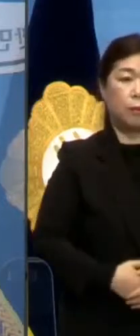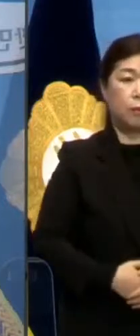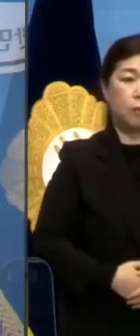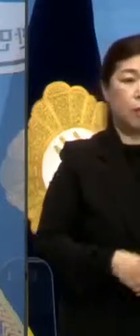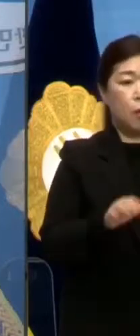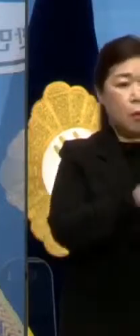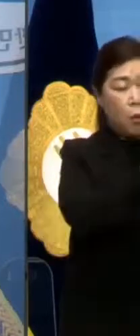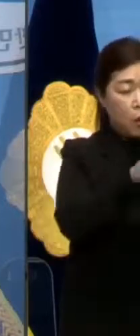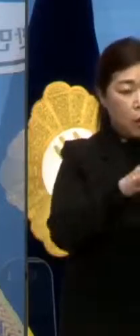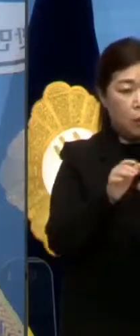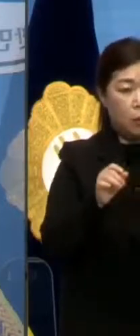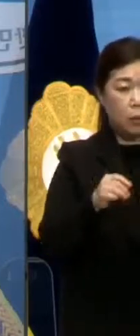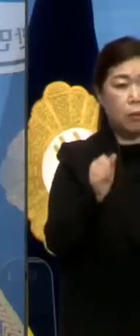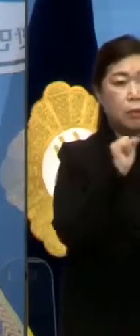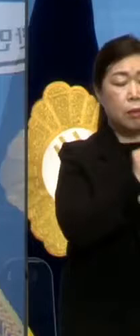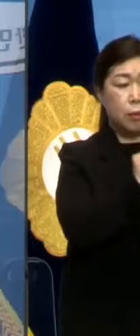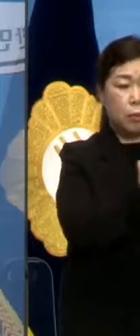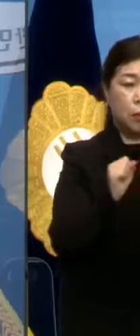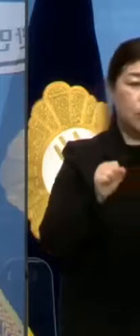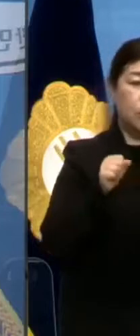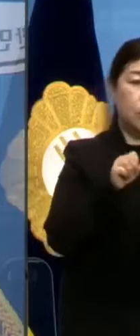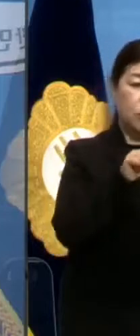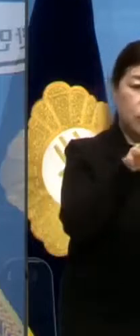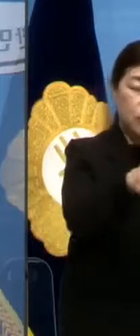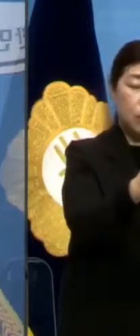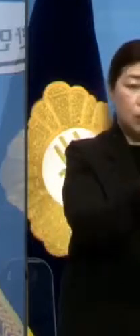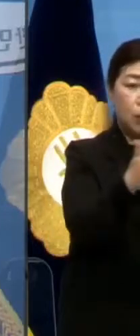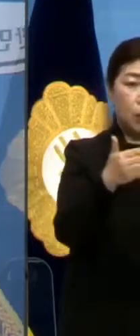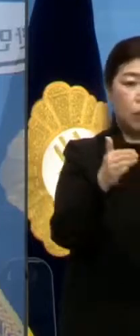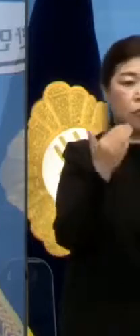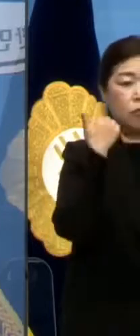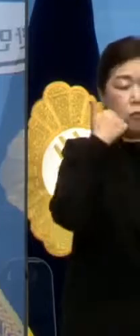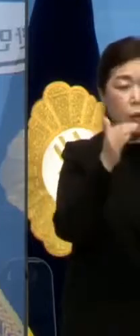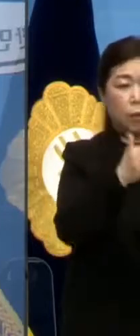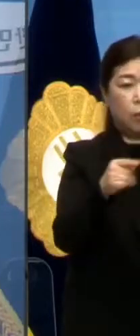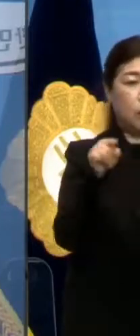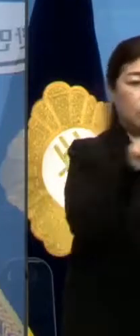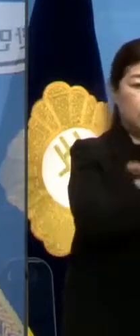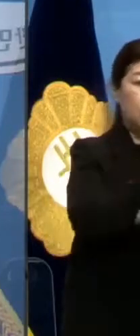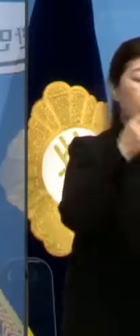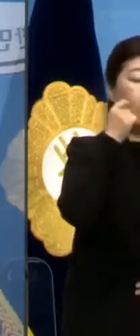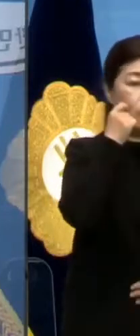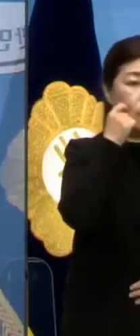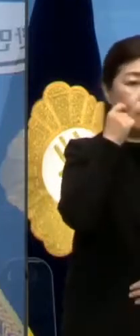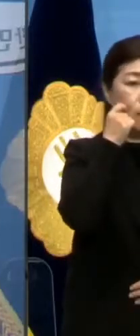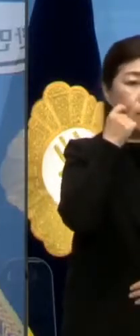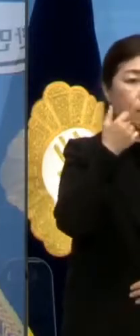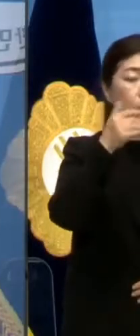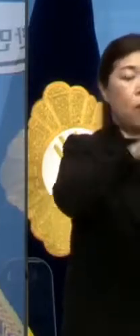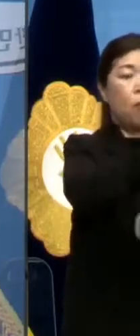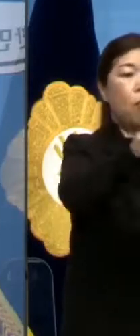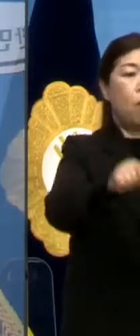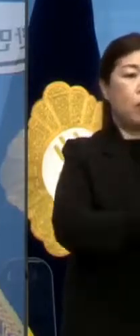장기화로 외부인의 방문이 제한적인 곳이 상당히 많습니다. 이런 곳을 살펴야 할 때입니다.